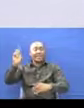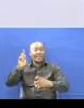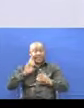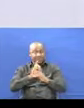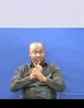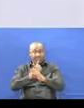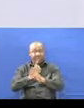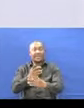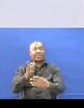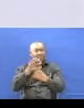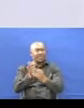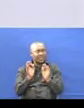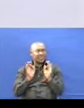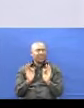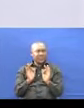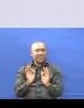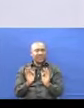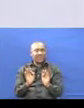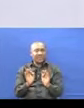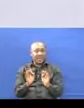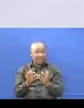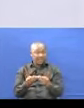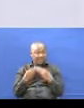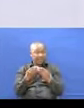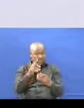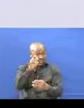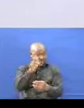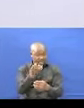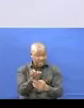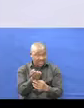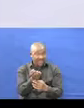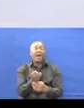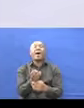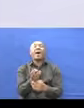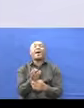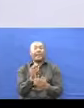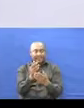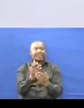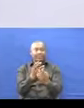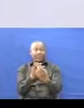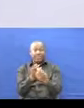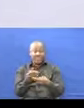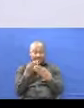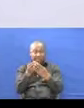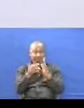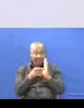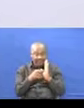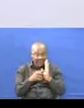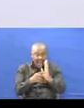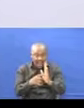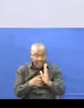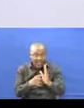hivi umepata vizuri kabisa. Swali moja ujaribu? Hapana. Ngoja nikupe mfano mmoja wa swali ambalo